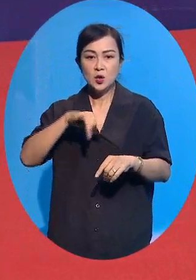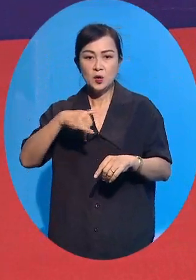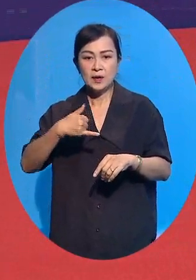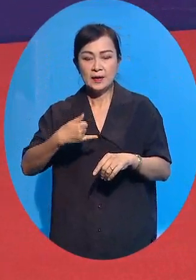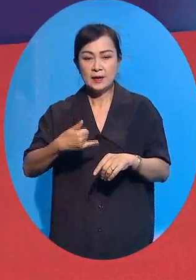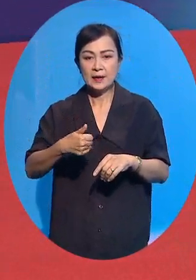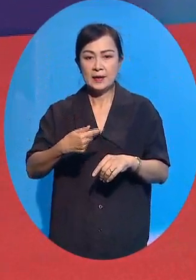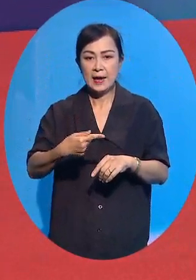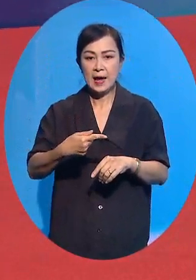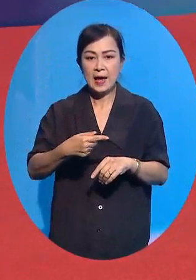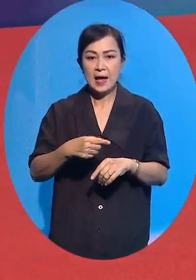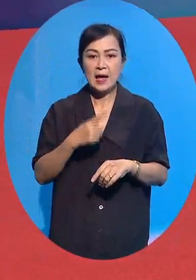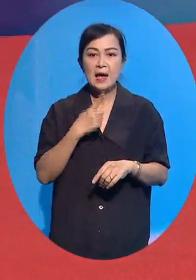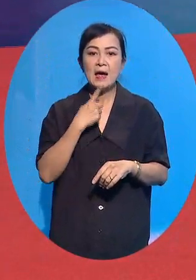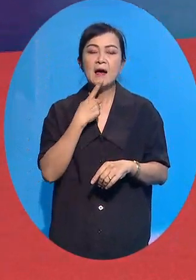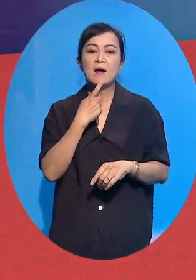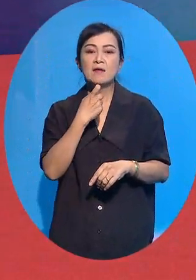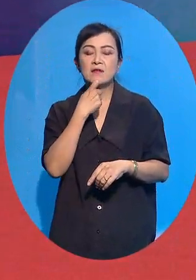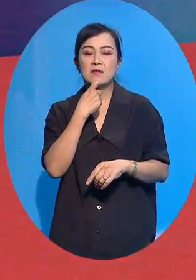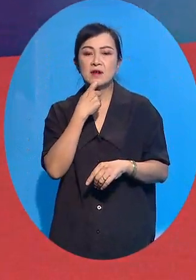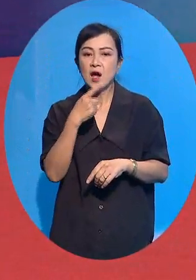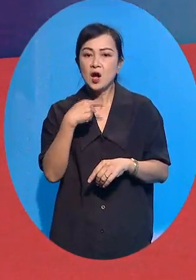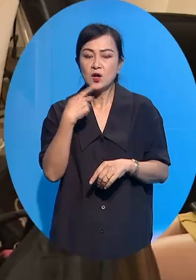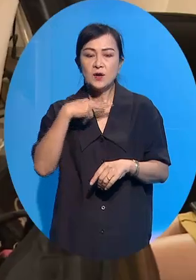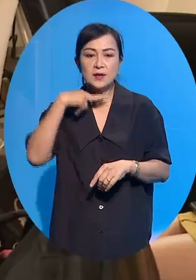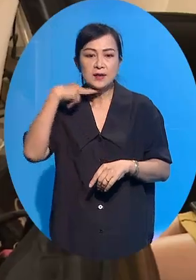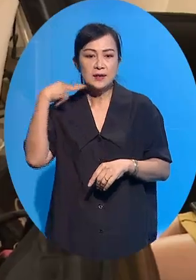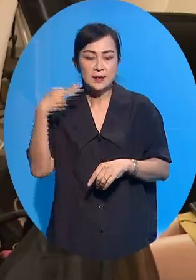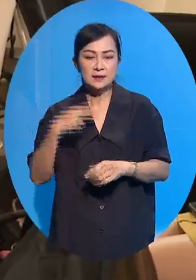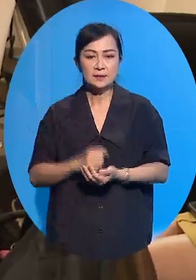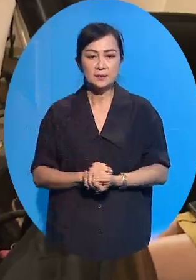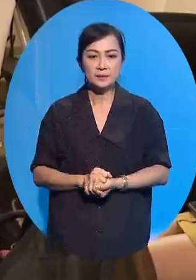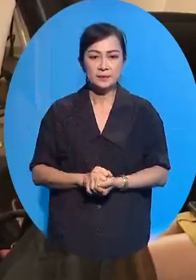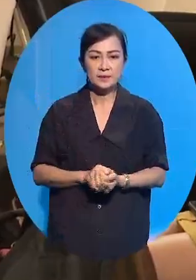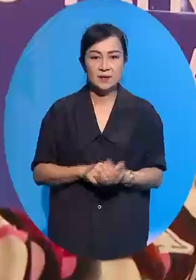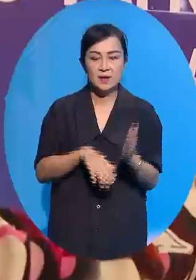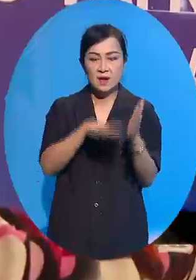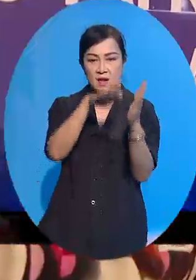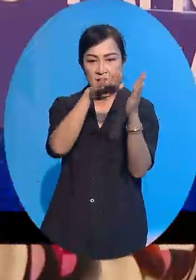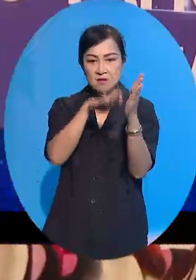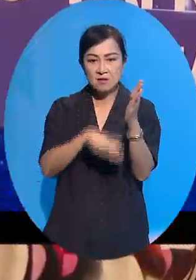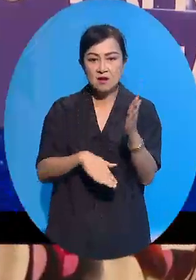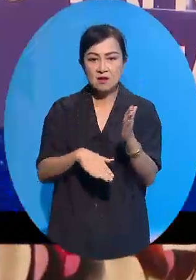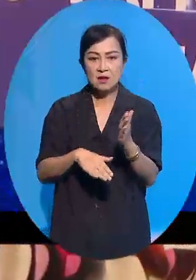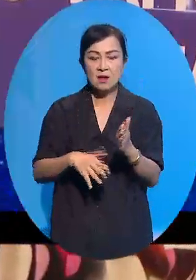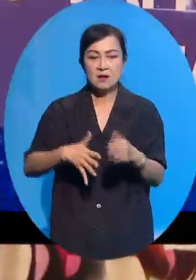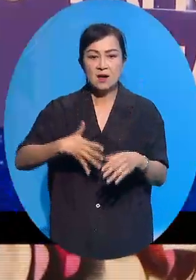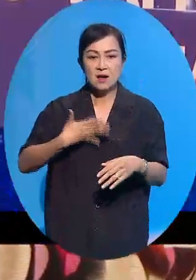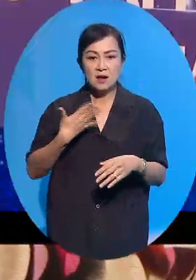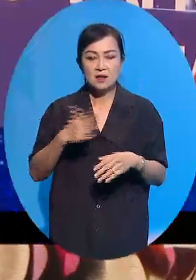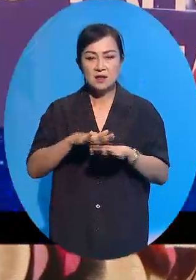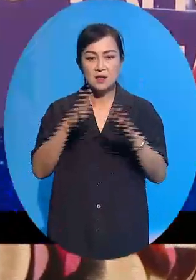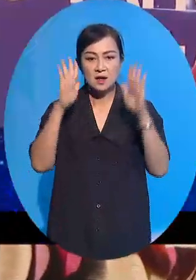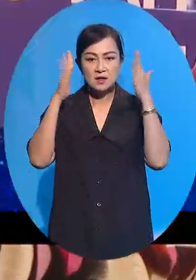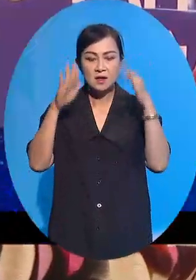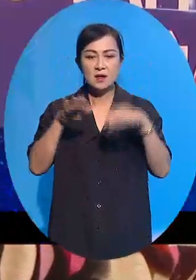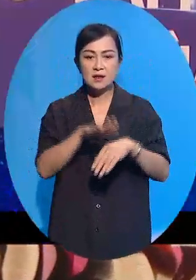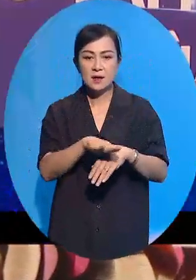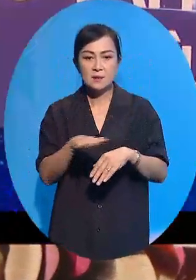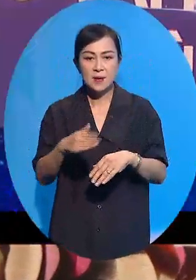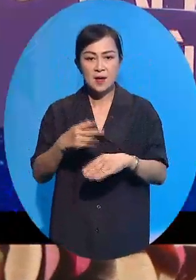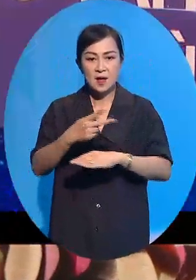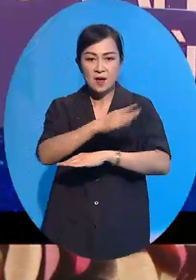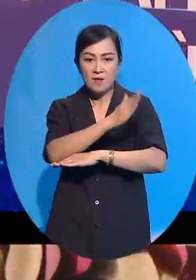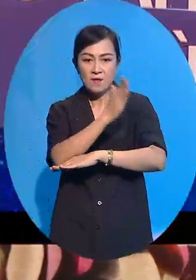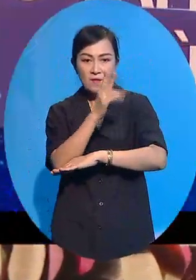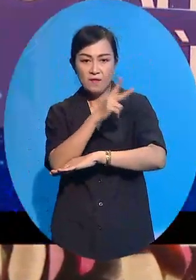dẻo, ảo thuật, thuyết trình bằng tiếng Anh. Đây là một chương trình rất là bổ ích và sân chơi mà để cho các bé có thể phát huy